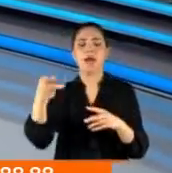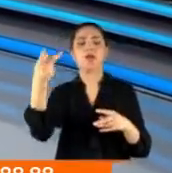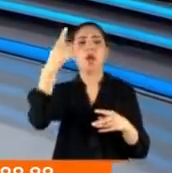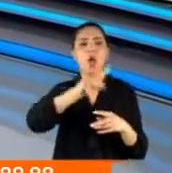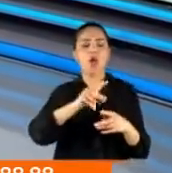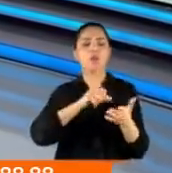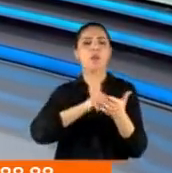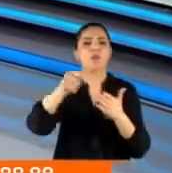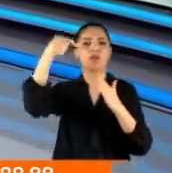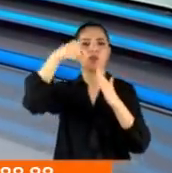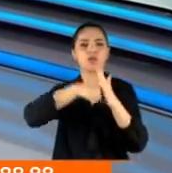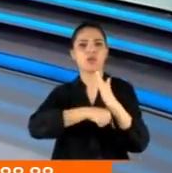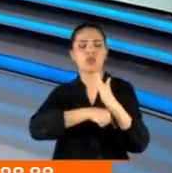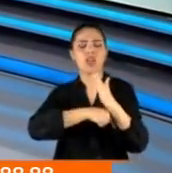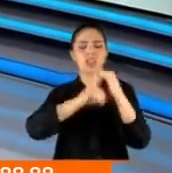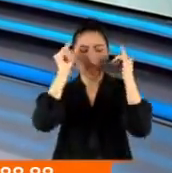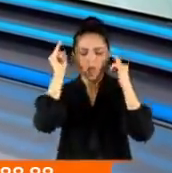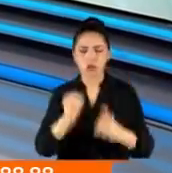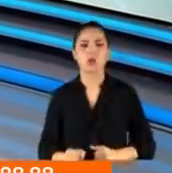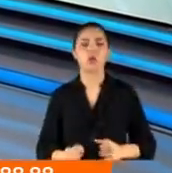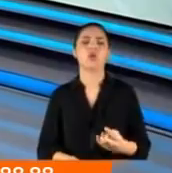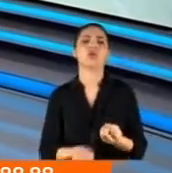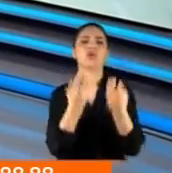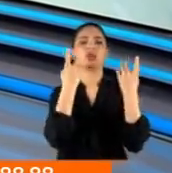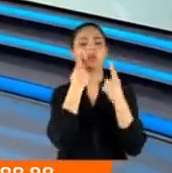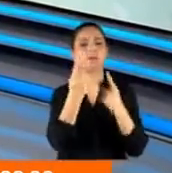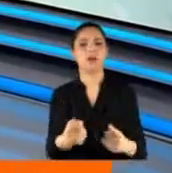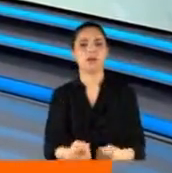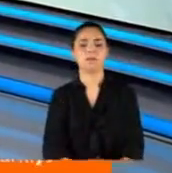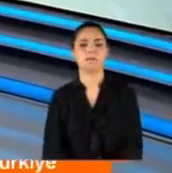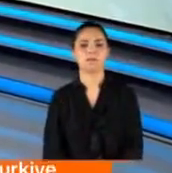ölümündeki tüm korkunç detaylar da ortaya çıktı.